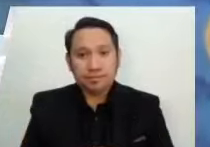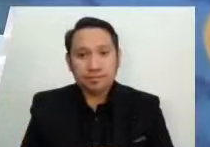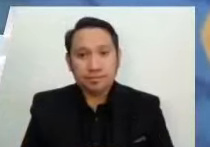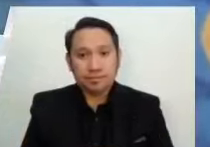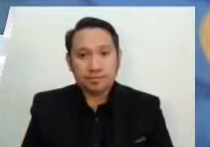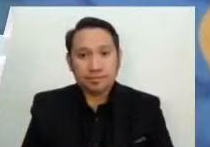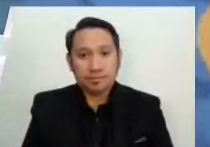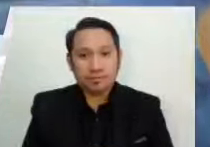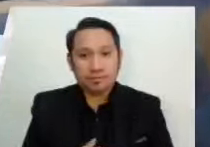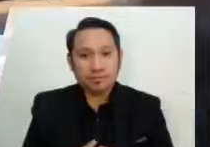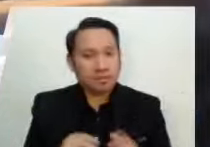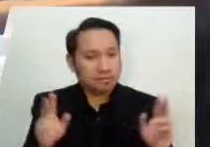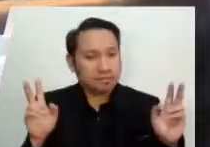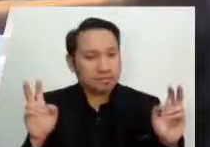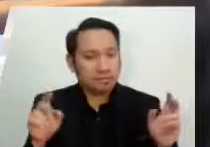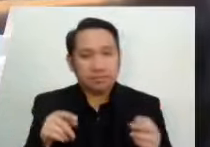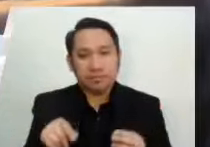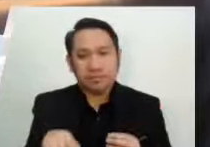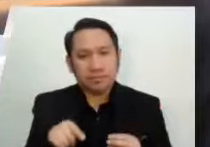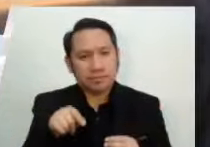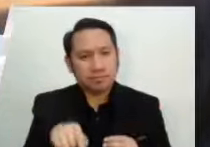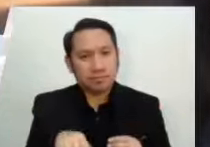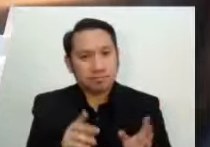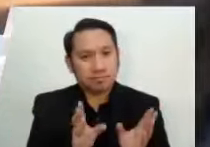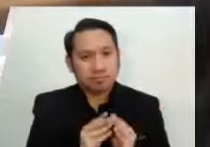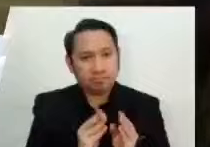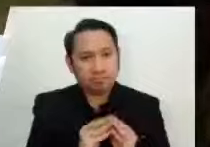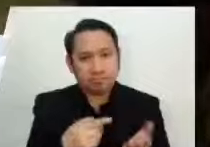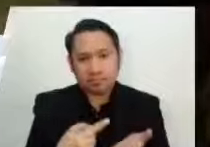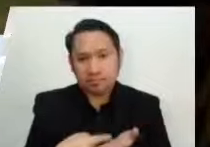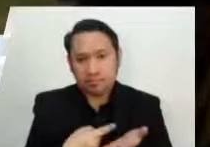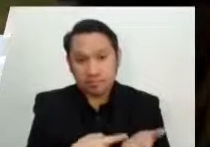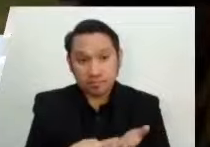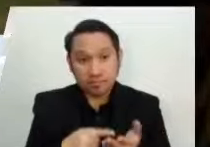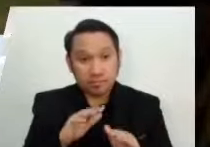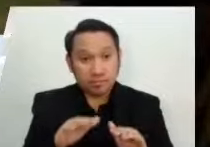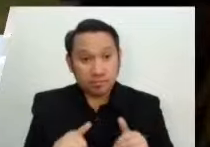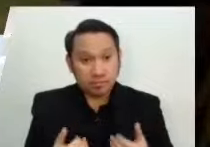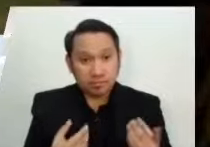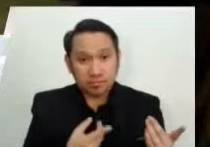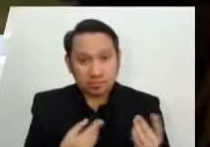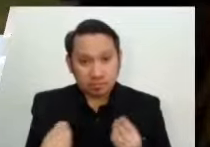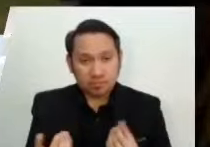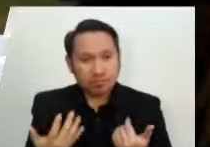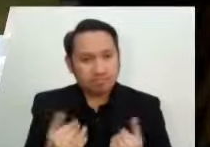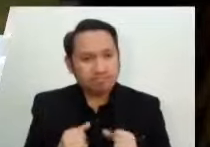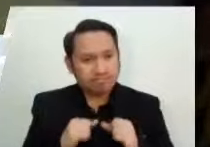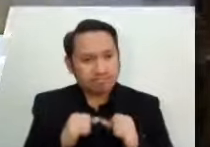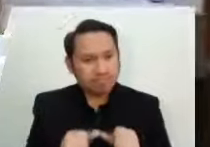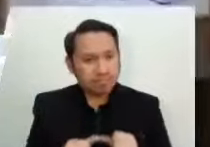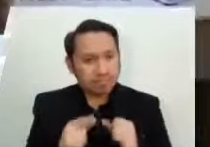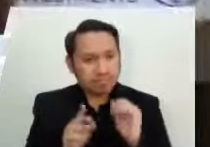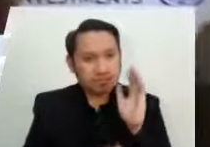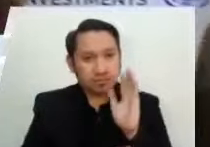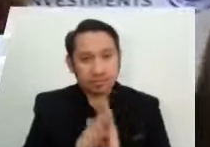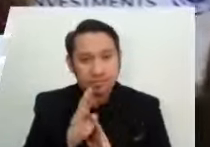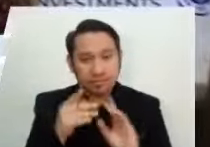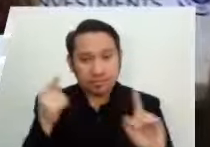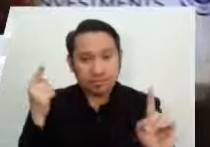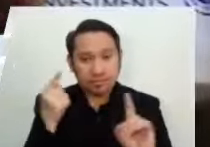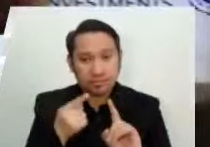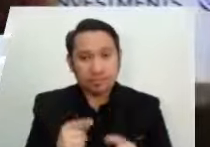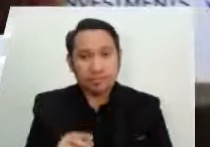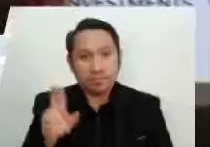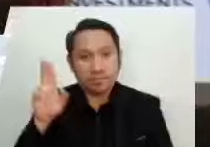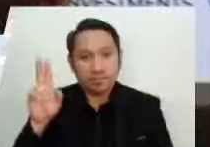sa Sustainability Summit kung paano maipatutupad sa Pilipinas ang Sustainable Development Goals ng UN pagdating po sa